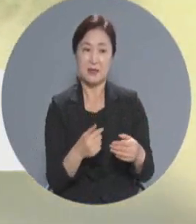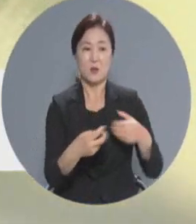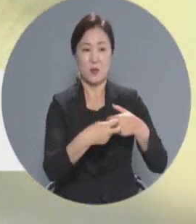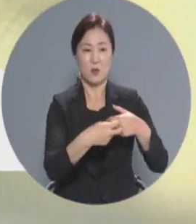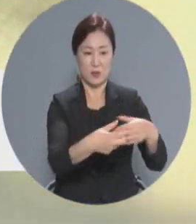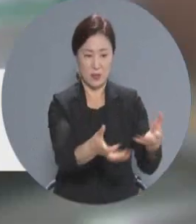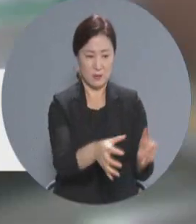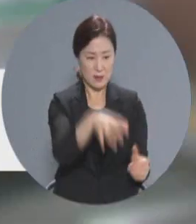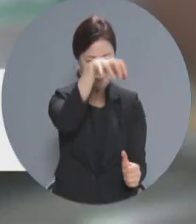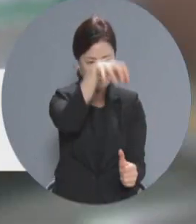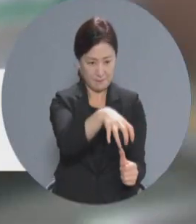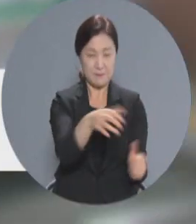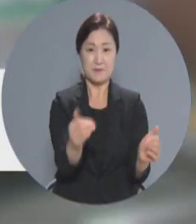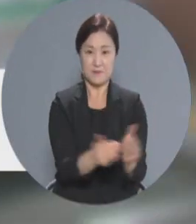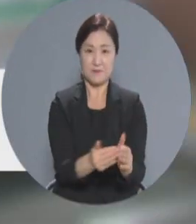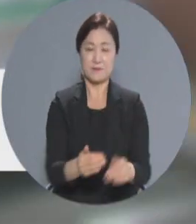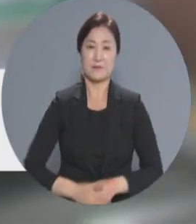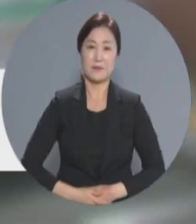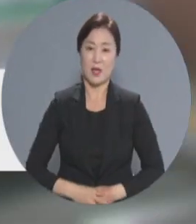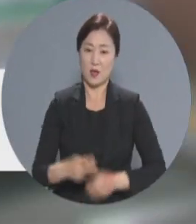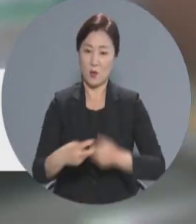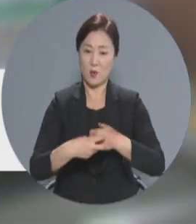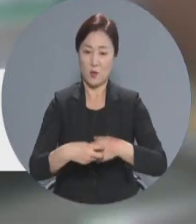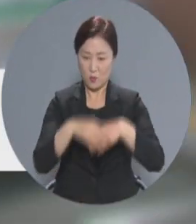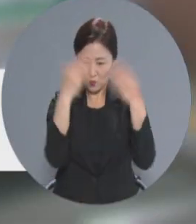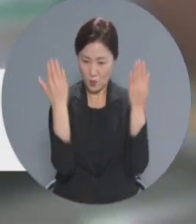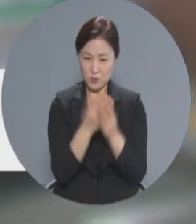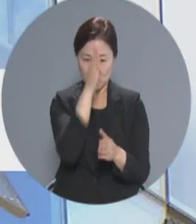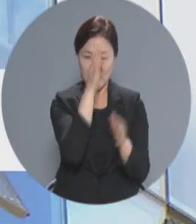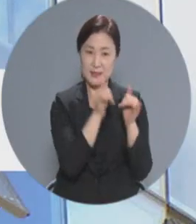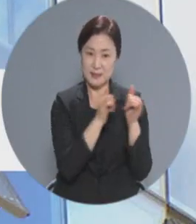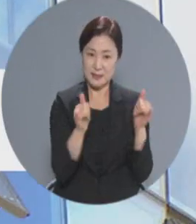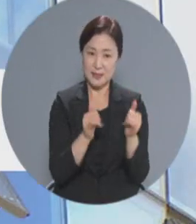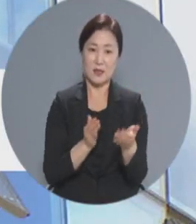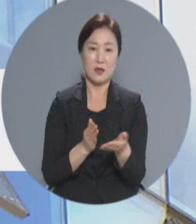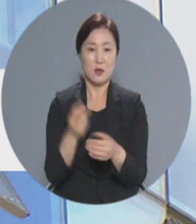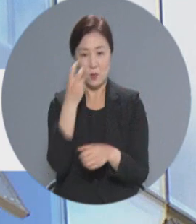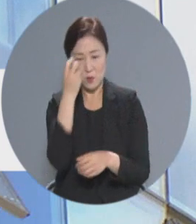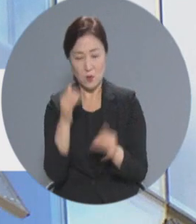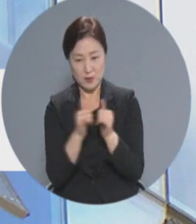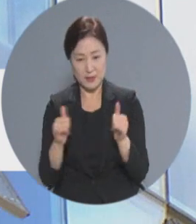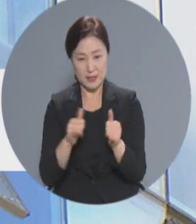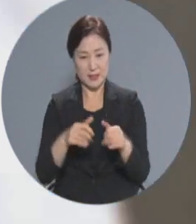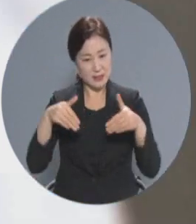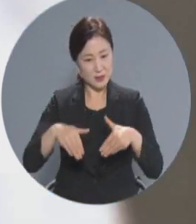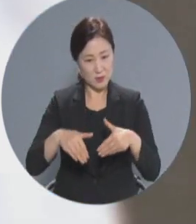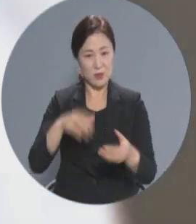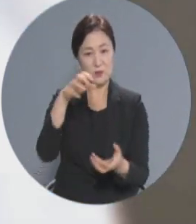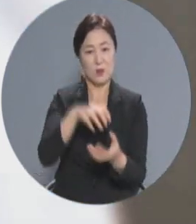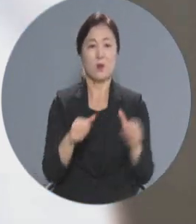격리, 즉 코호트 격리하고 병원 전체 환자와 직원, 보호자 등 500여